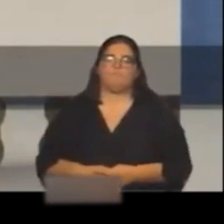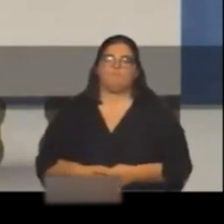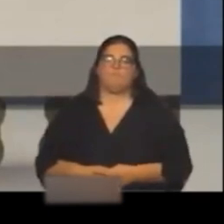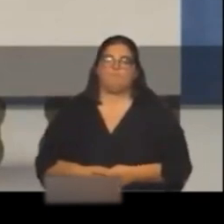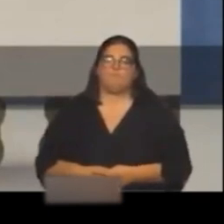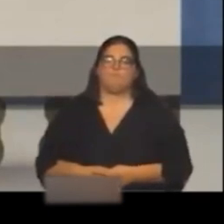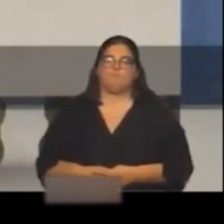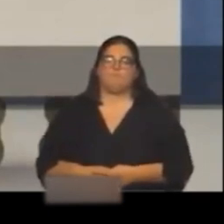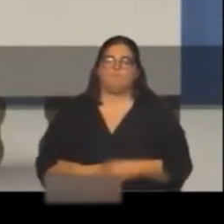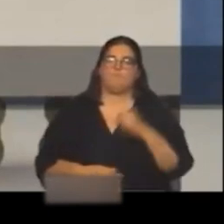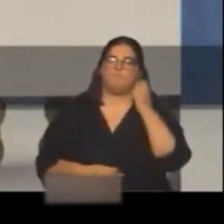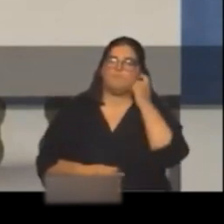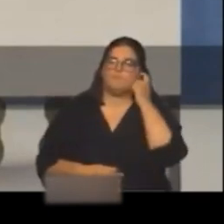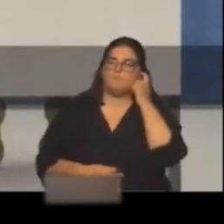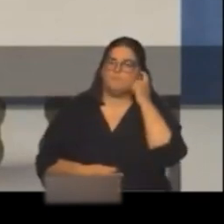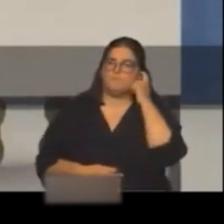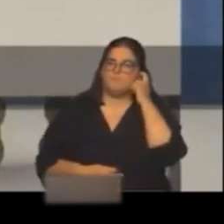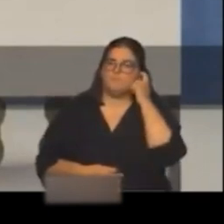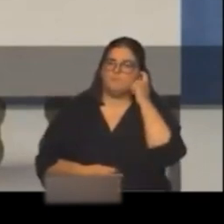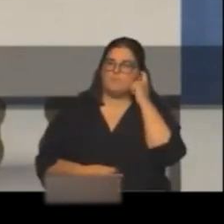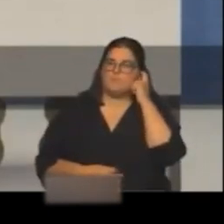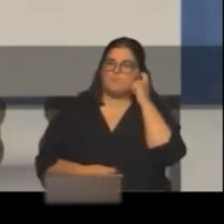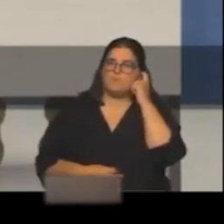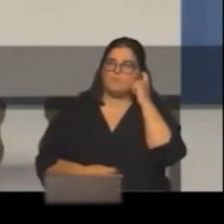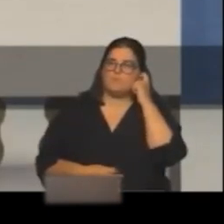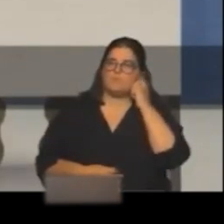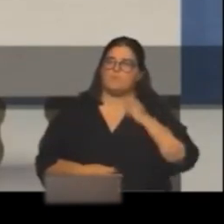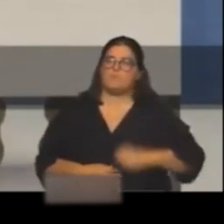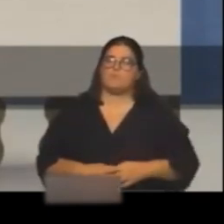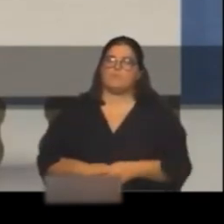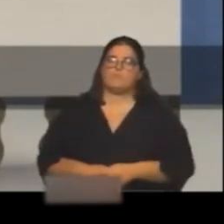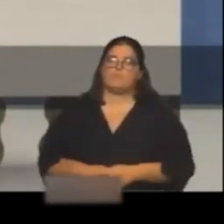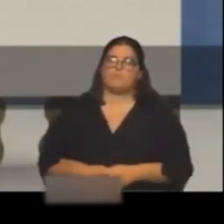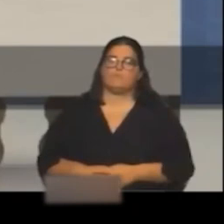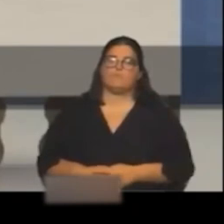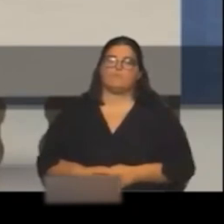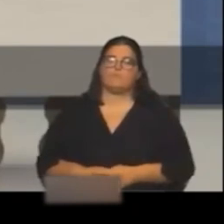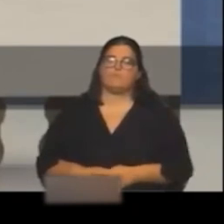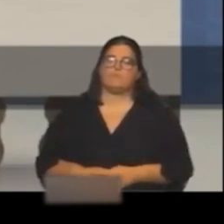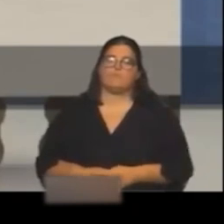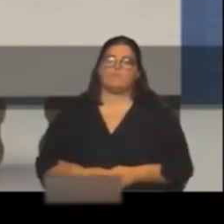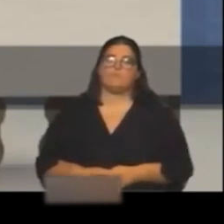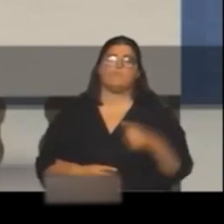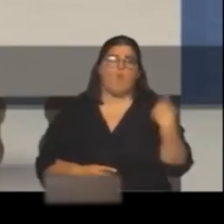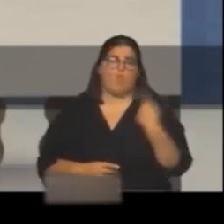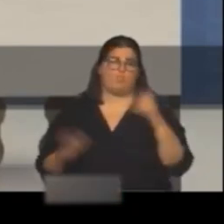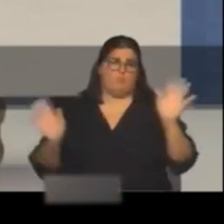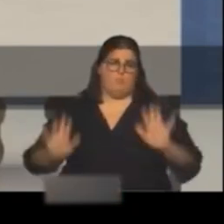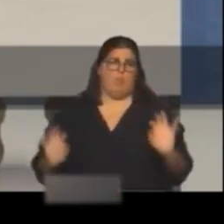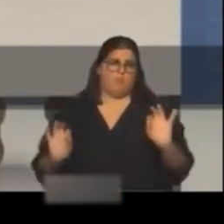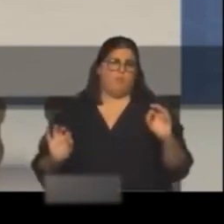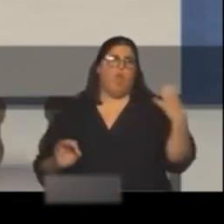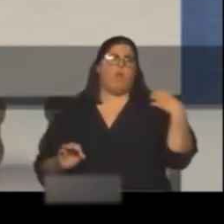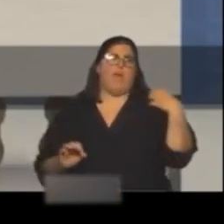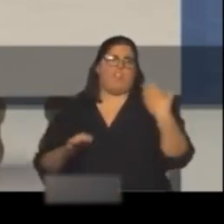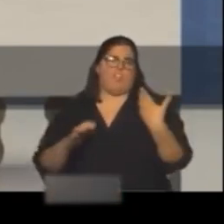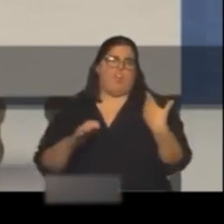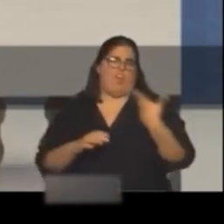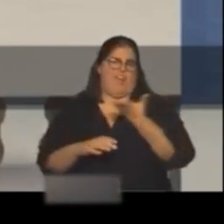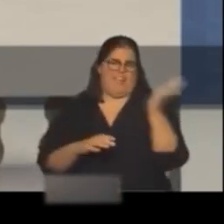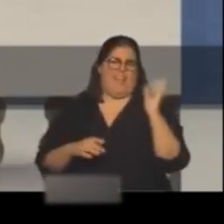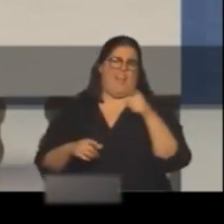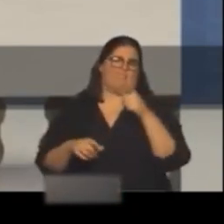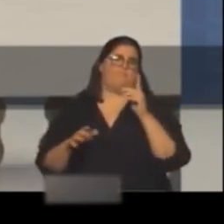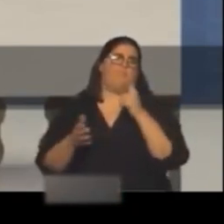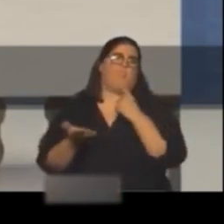відсотковому режимі ми готові. Далі питання за генеральним штабом, за командуванням, починаючи від